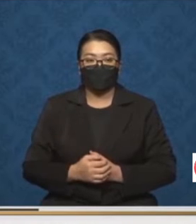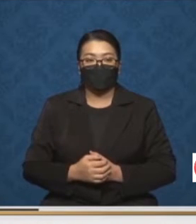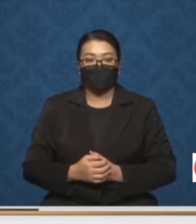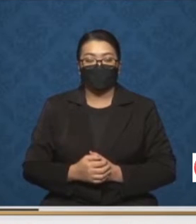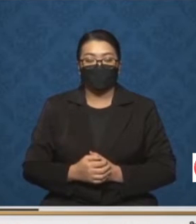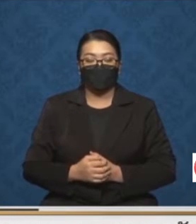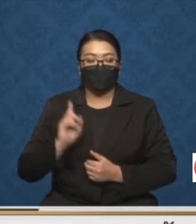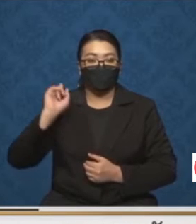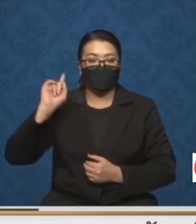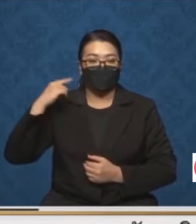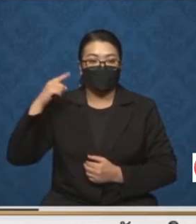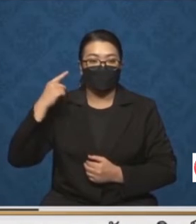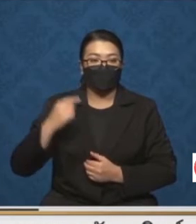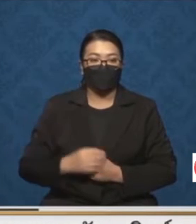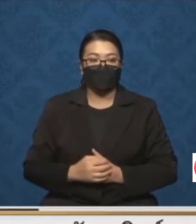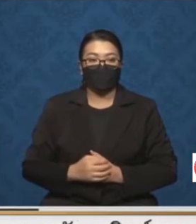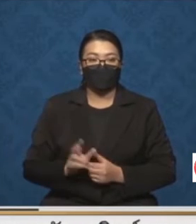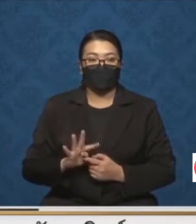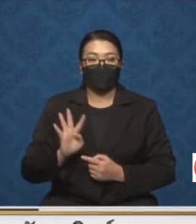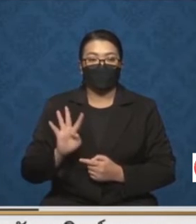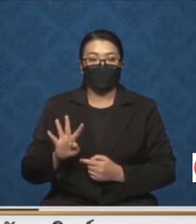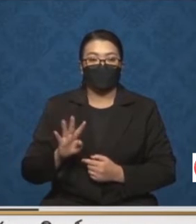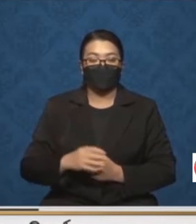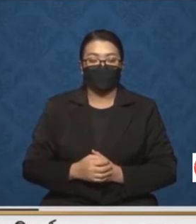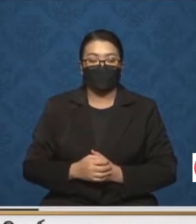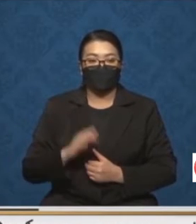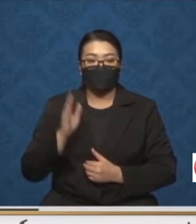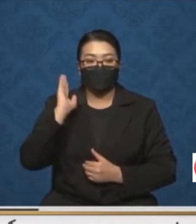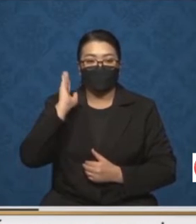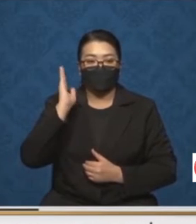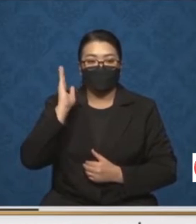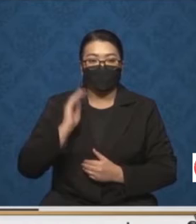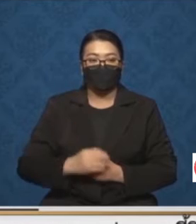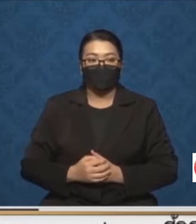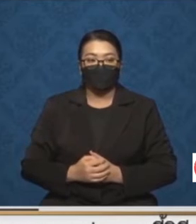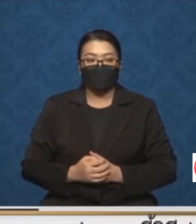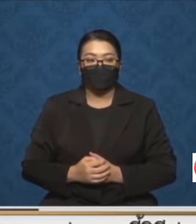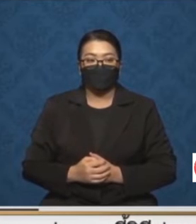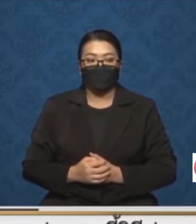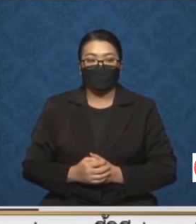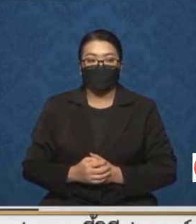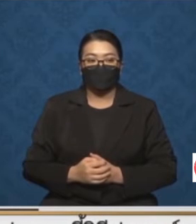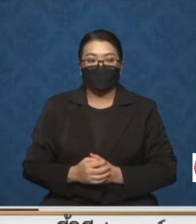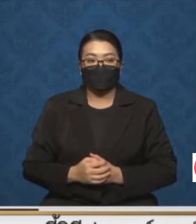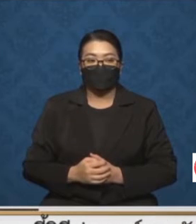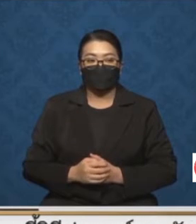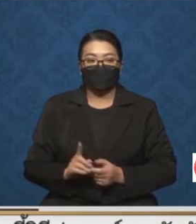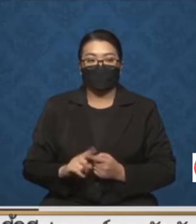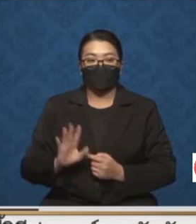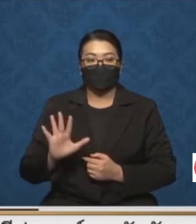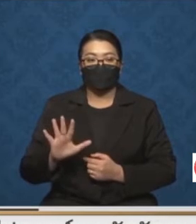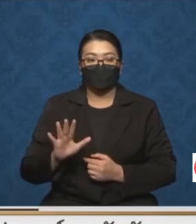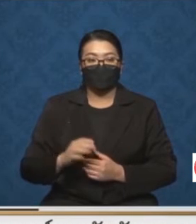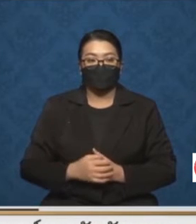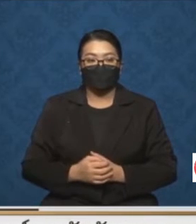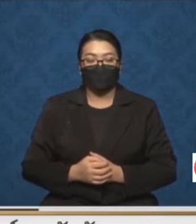พวรรณหัวใจมั่น4นายสรชาติวิชยสุสวนพรม5